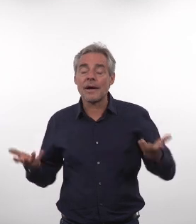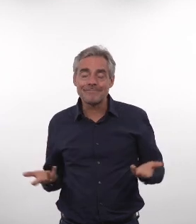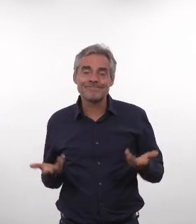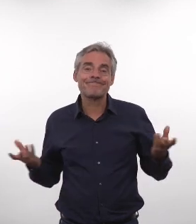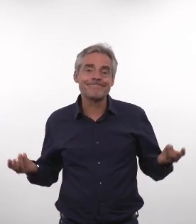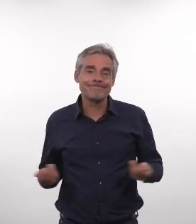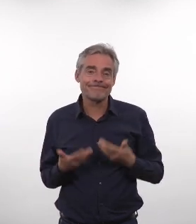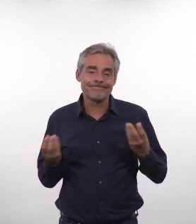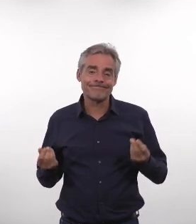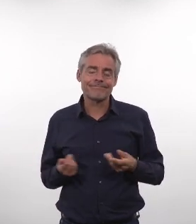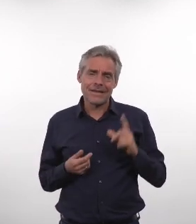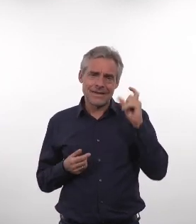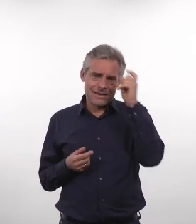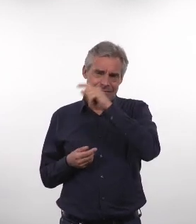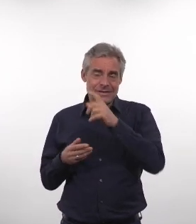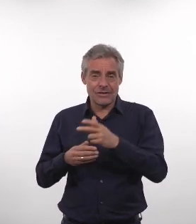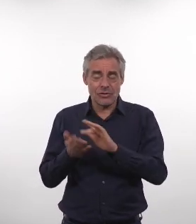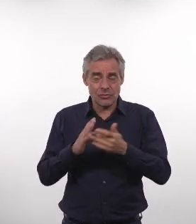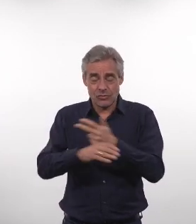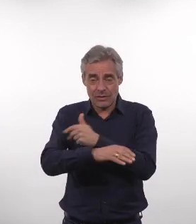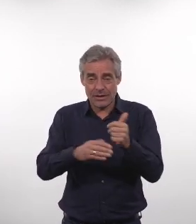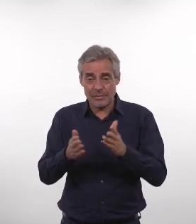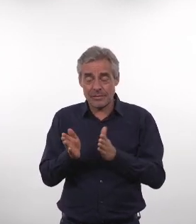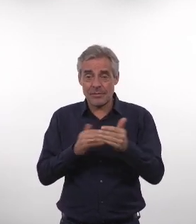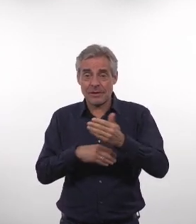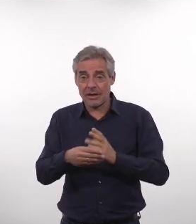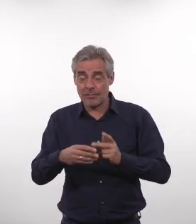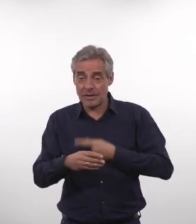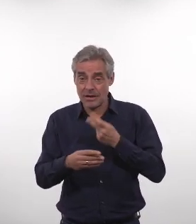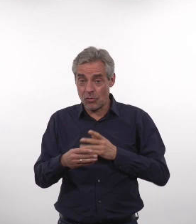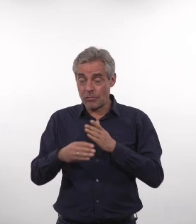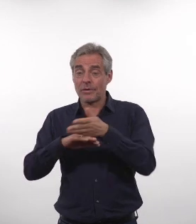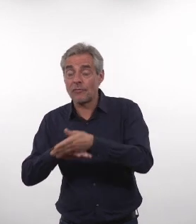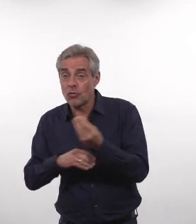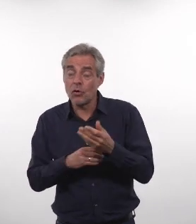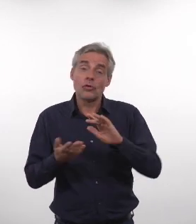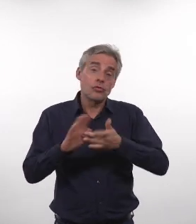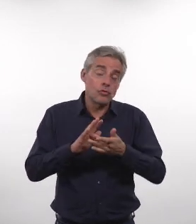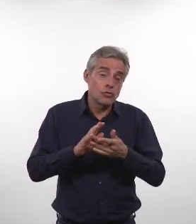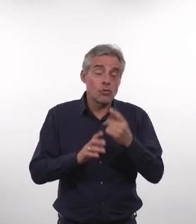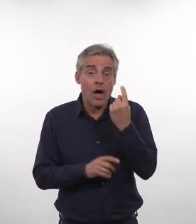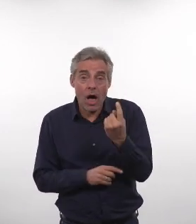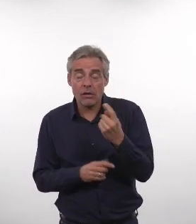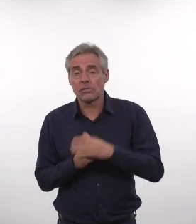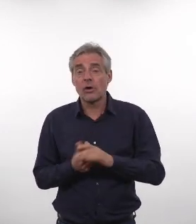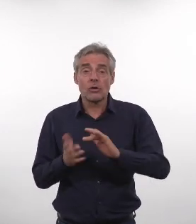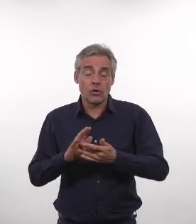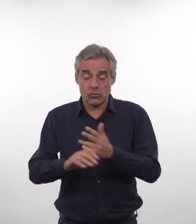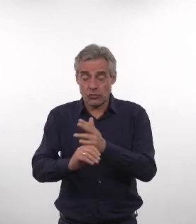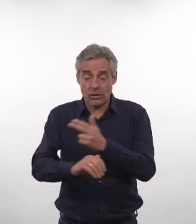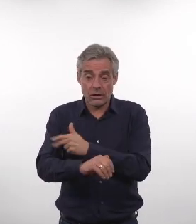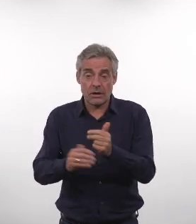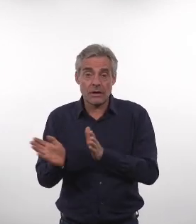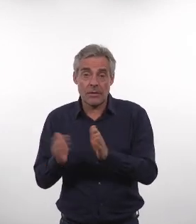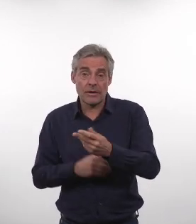savoir est-ce que c'est une difficulté à rentrer dans tous les cabinets ou dans spécifiquement ce cabinet. Si c'est dans tous les cabinets, ben, c'est